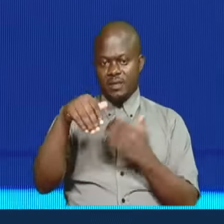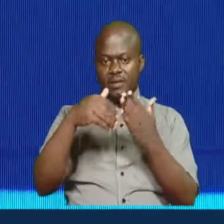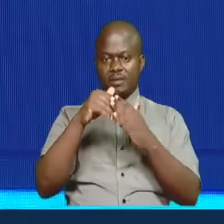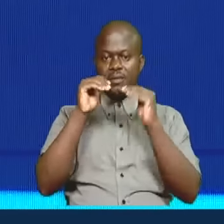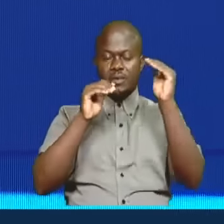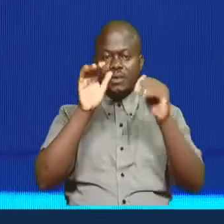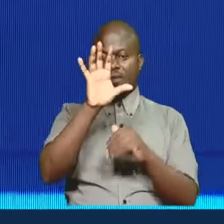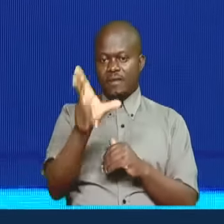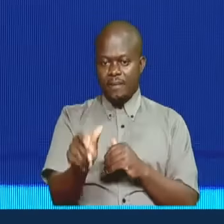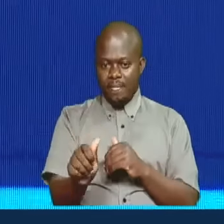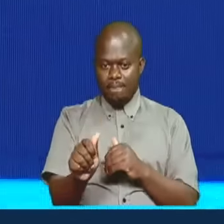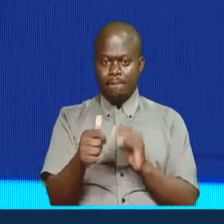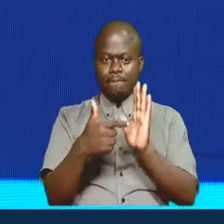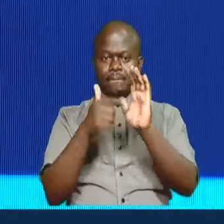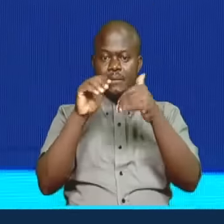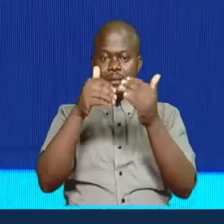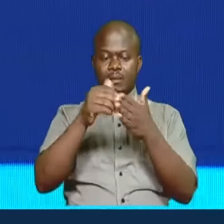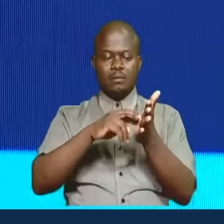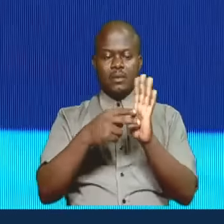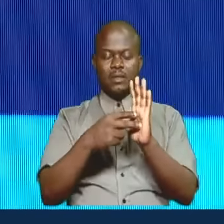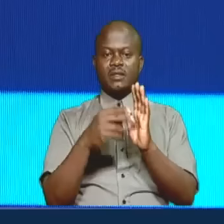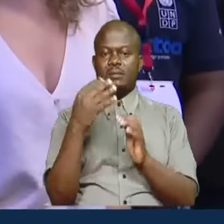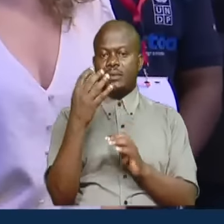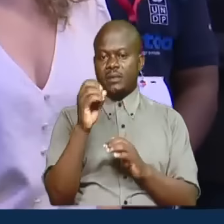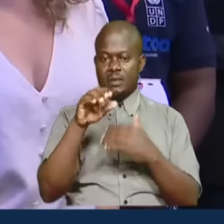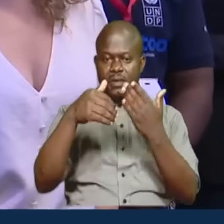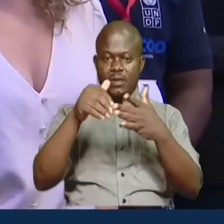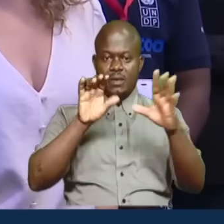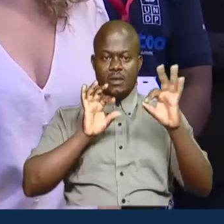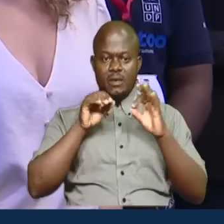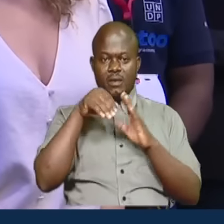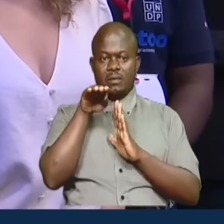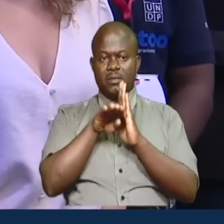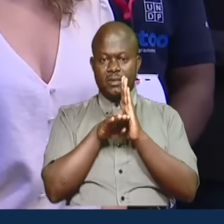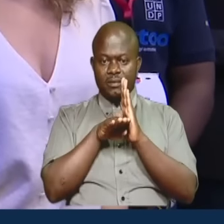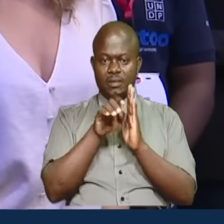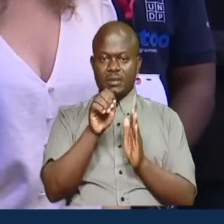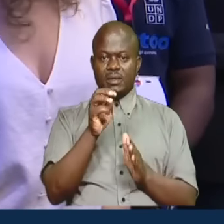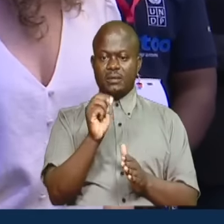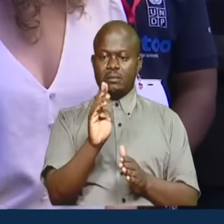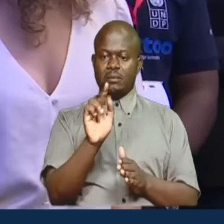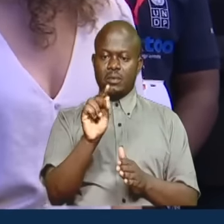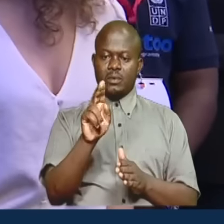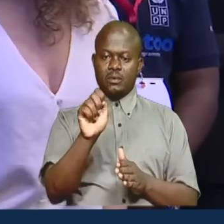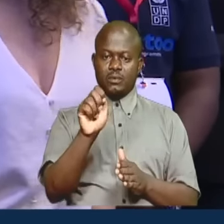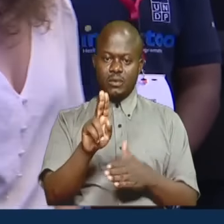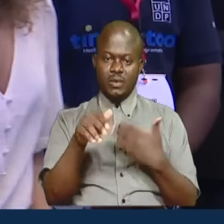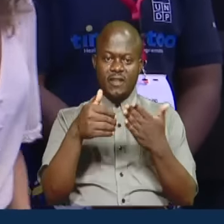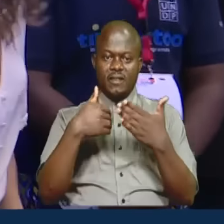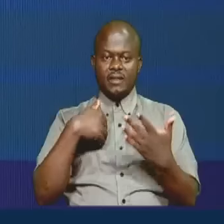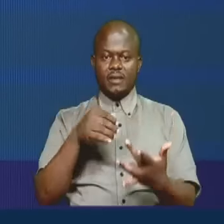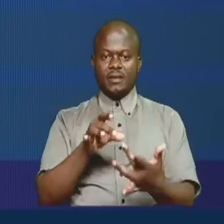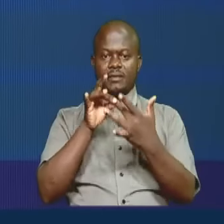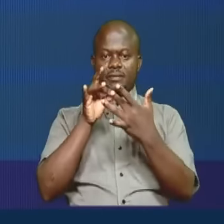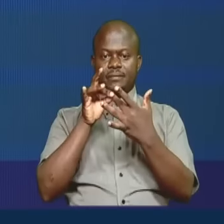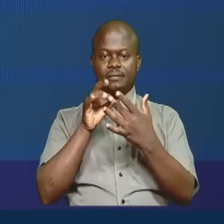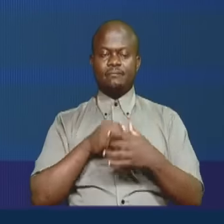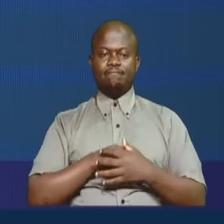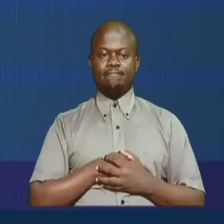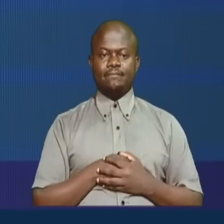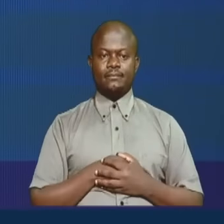Afurika, wagaragaje ko imishinga 40 yatoranyijwe muri gahunda ya Timbuktu Health Tech ifite umwihariko. So what